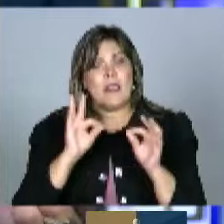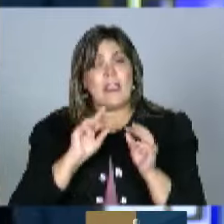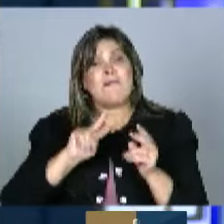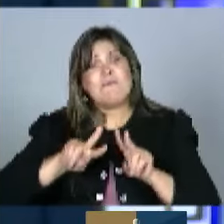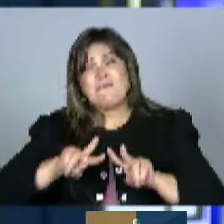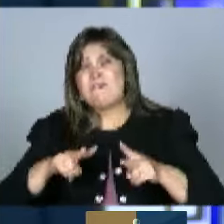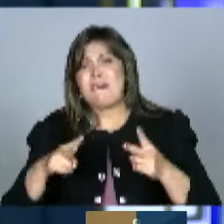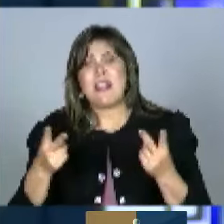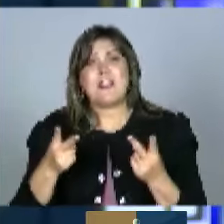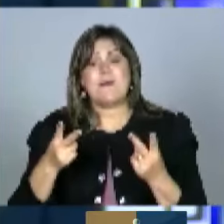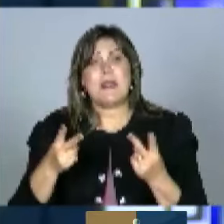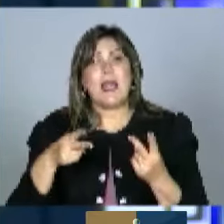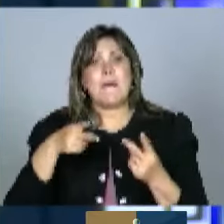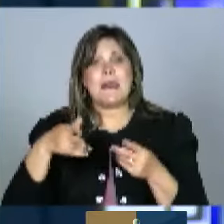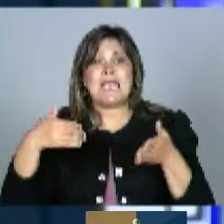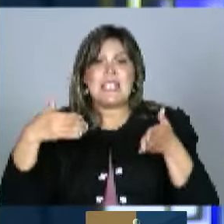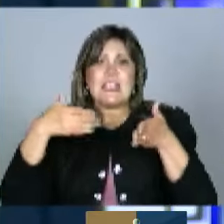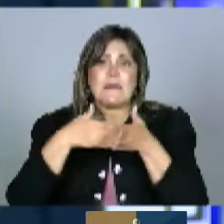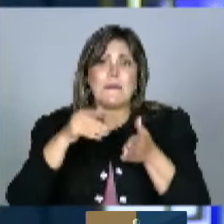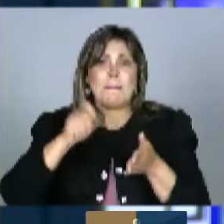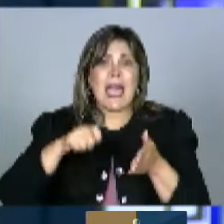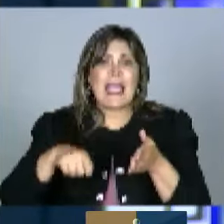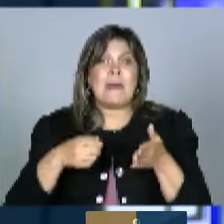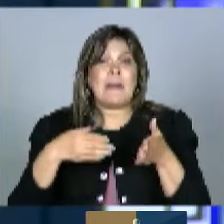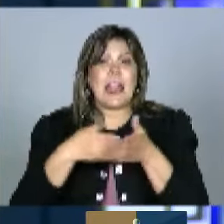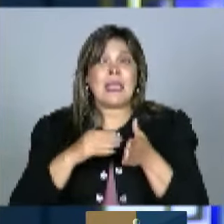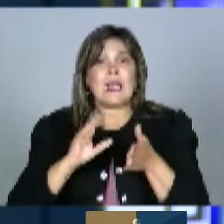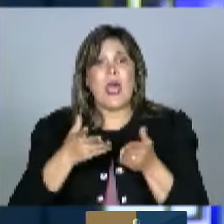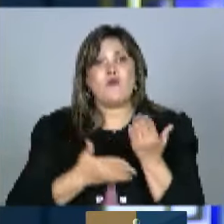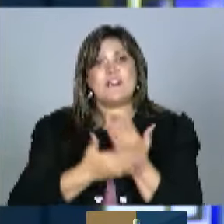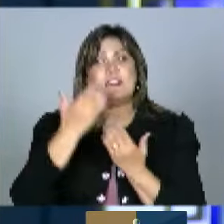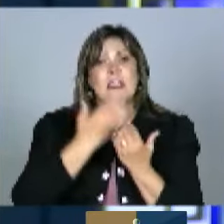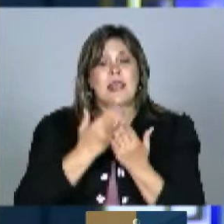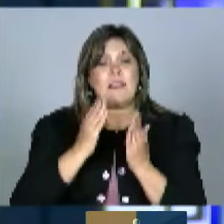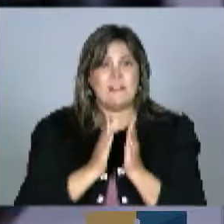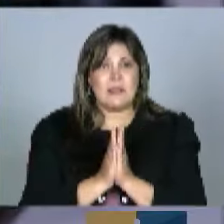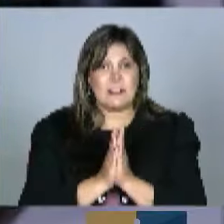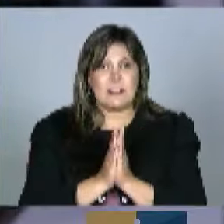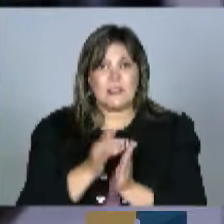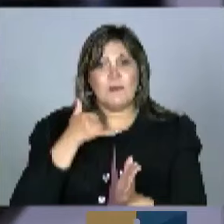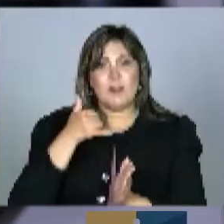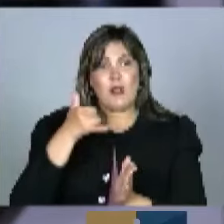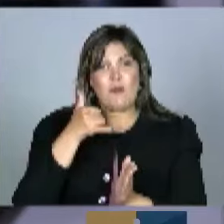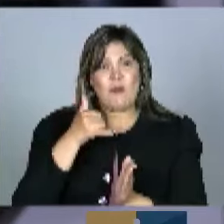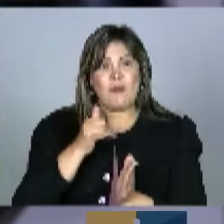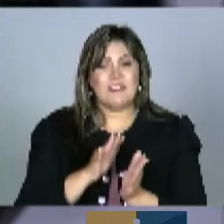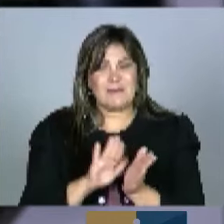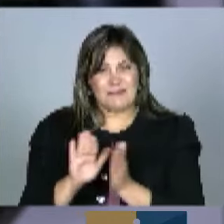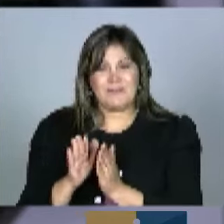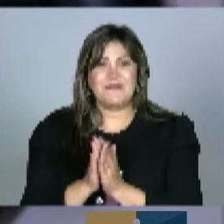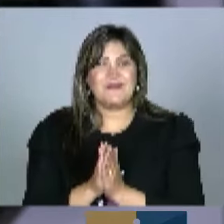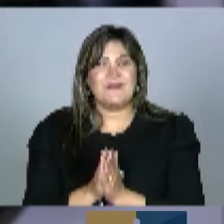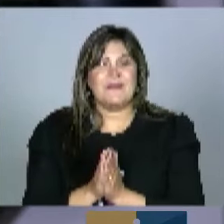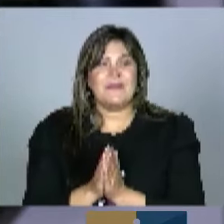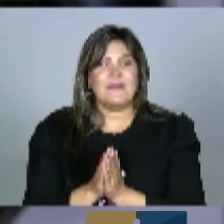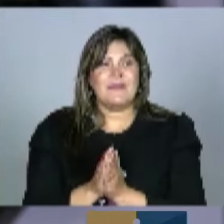الاستئناف ان بيدفع كفاله وتامين زياده طب ناخد الاستاذ نادر استاذ